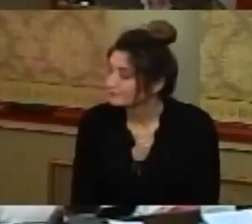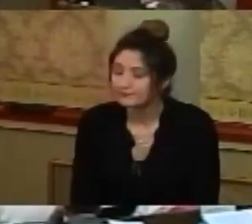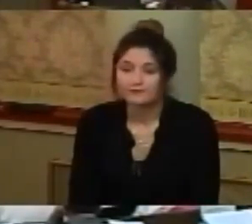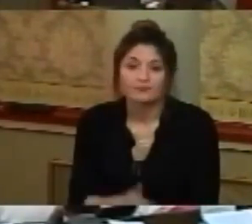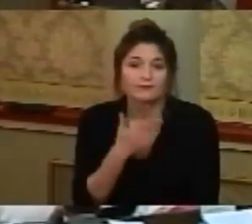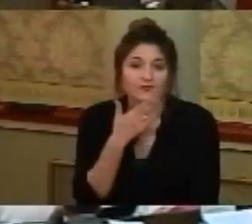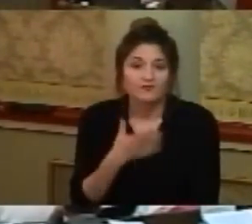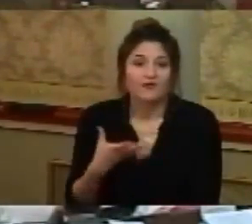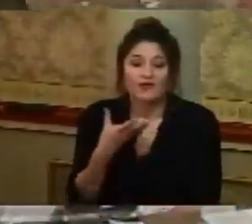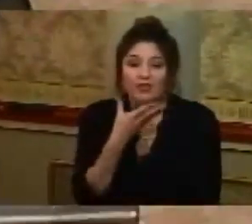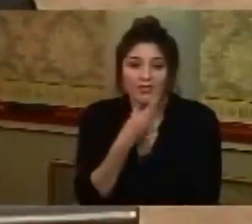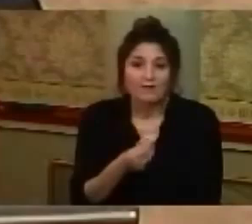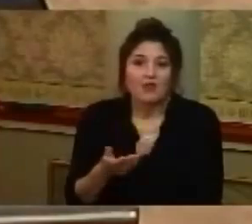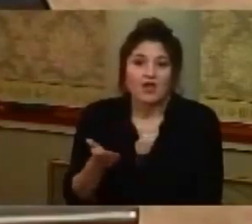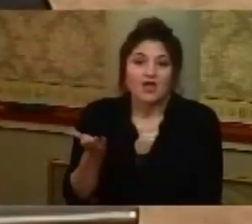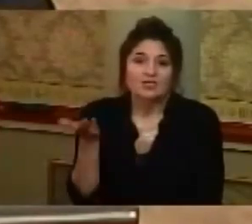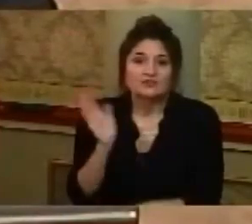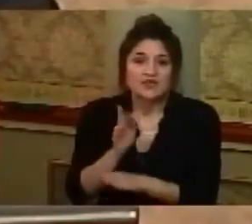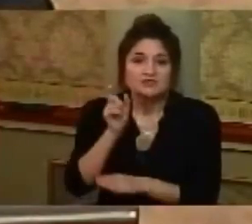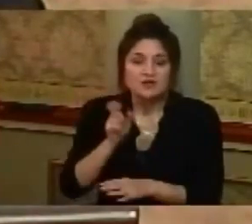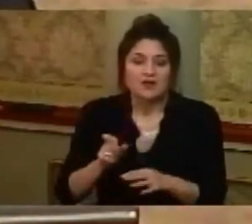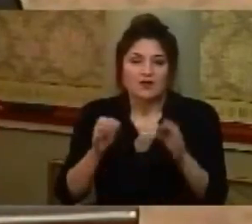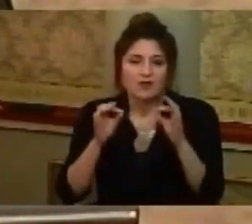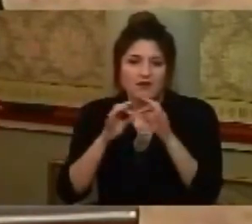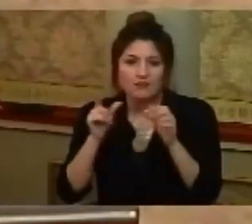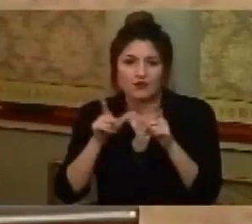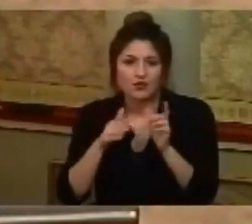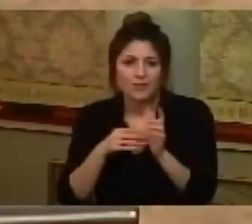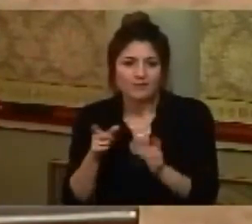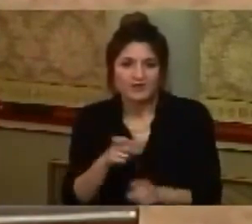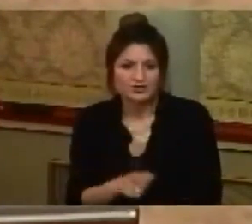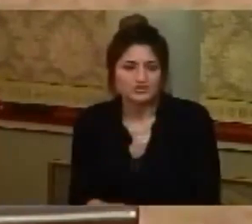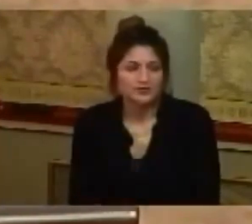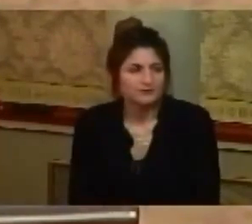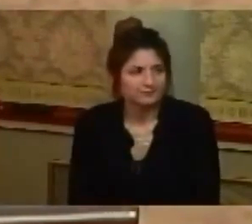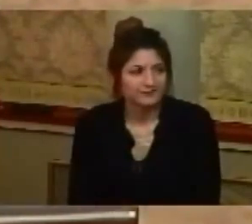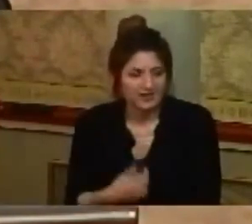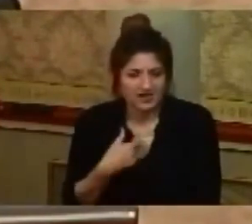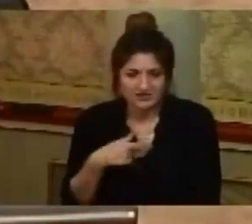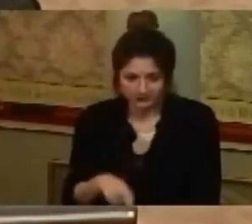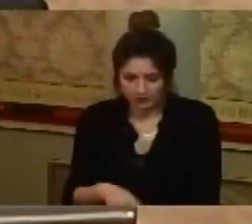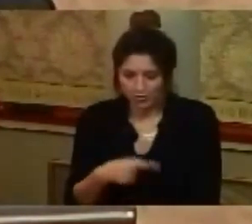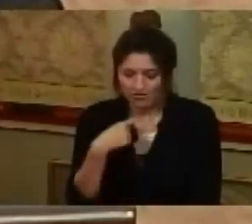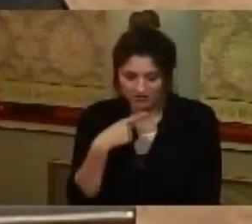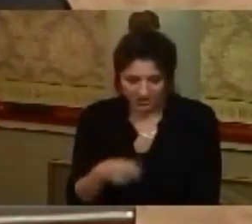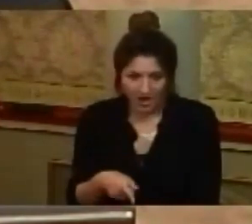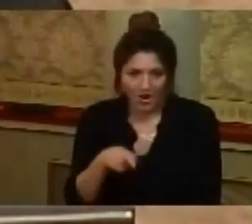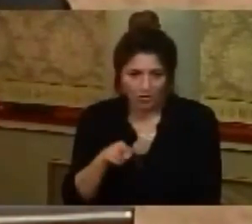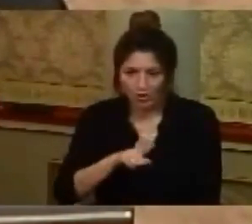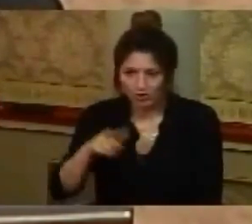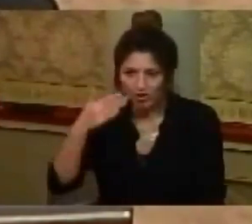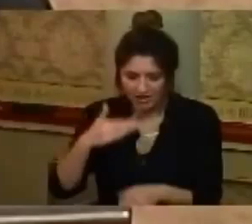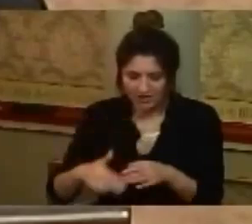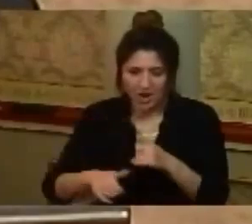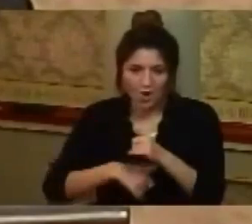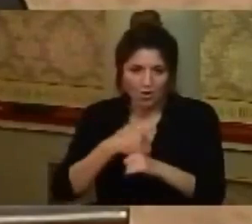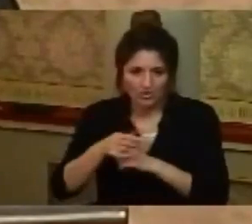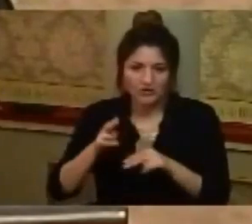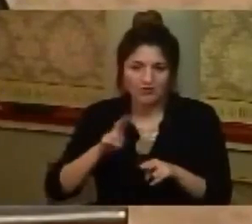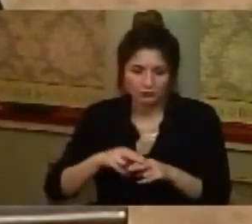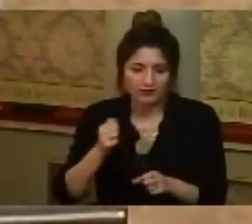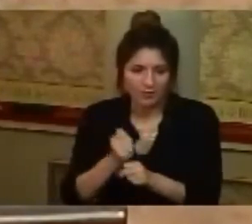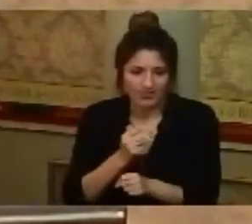Hvala lijepo uvaženom zastupniku Brumniću. Ne se vraća na vrtiće škole, rekao sam s ove govornice što ćemo do konca godine isprojektirati i što ćemo iduće godine